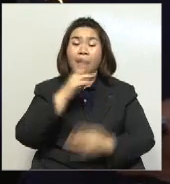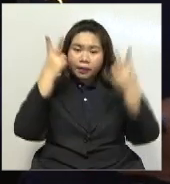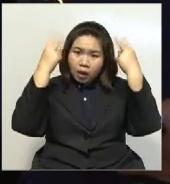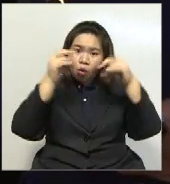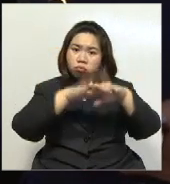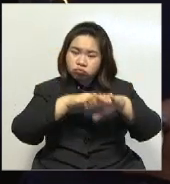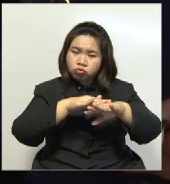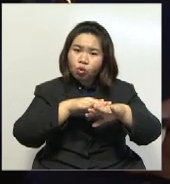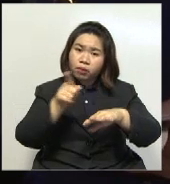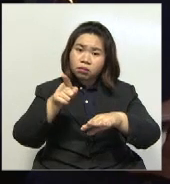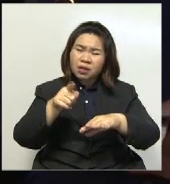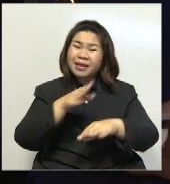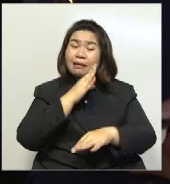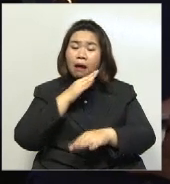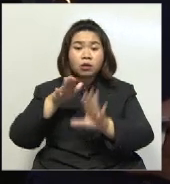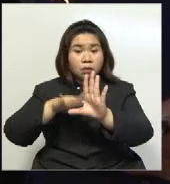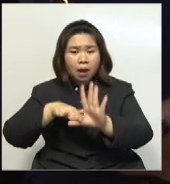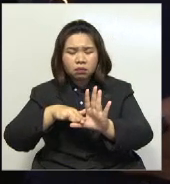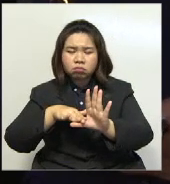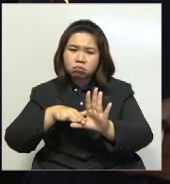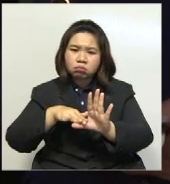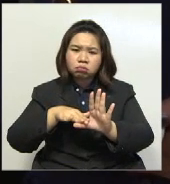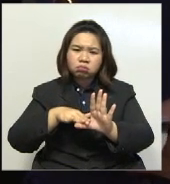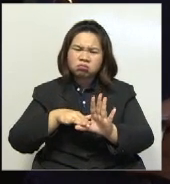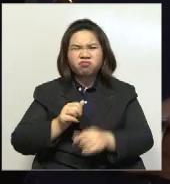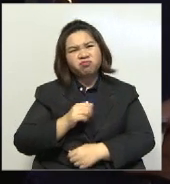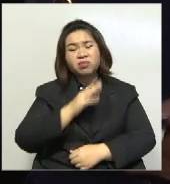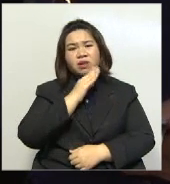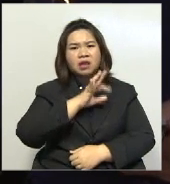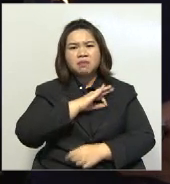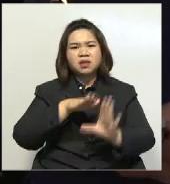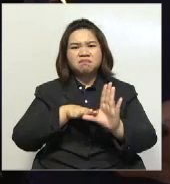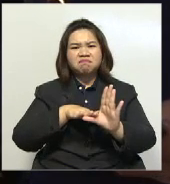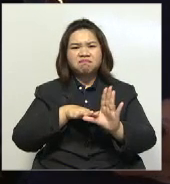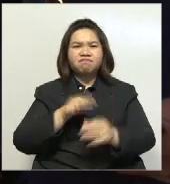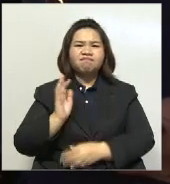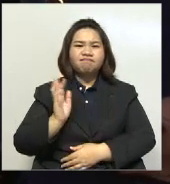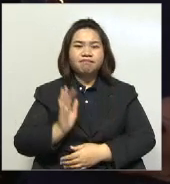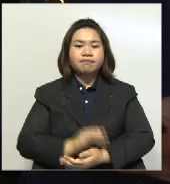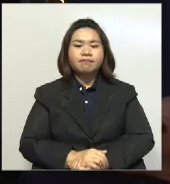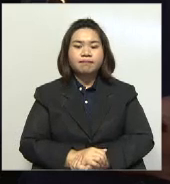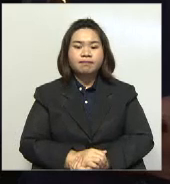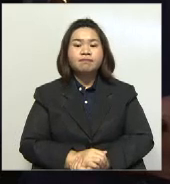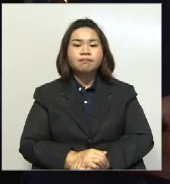แต่ท่านไปลงสมาชิกพรรคอะไรเงี้ยไม่เอาใช่ไหม สมาชิกพรรคคงไม่อยาก เ นี่ย